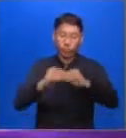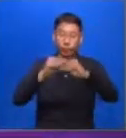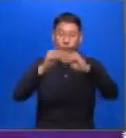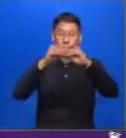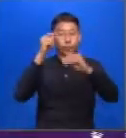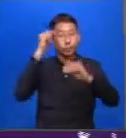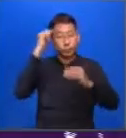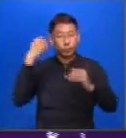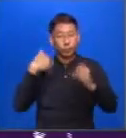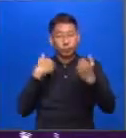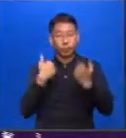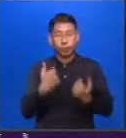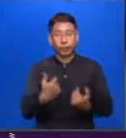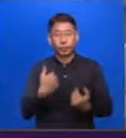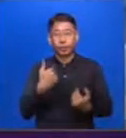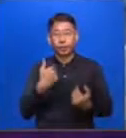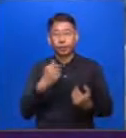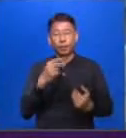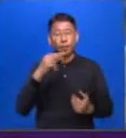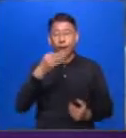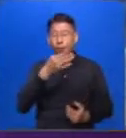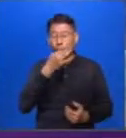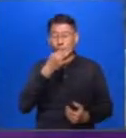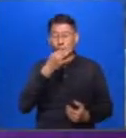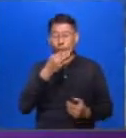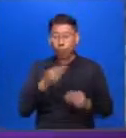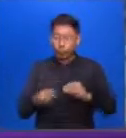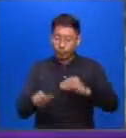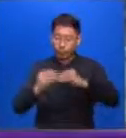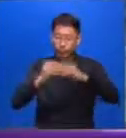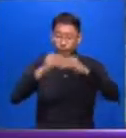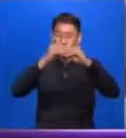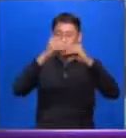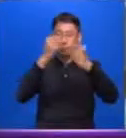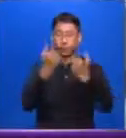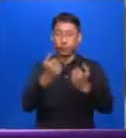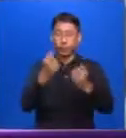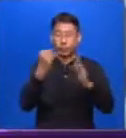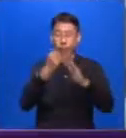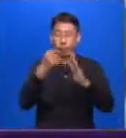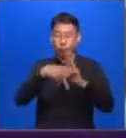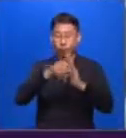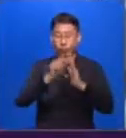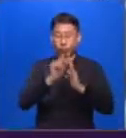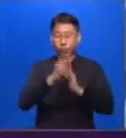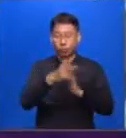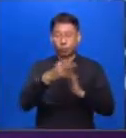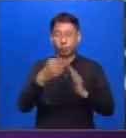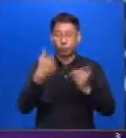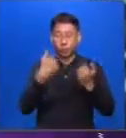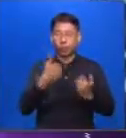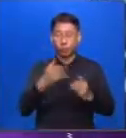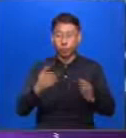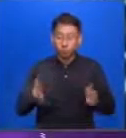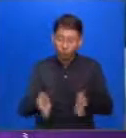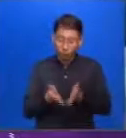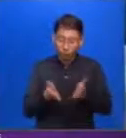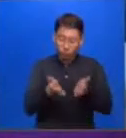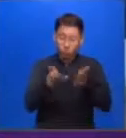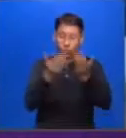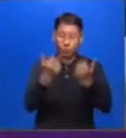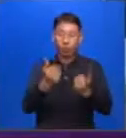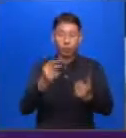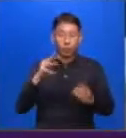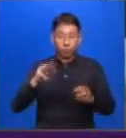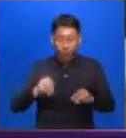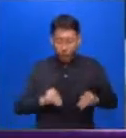มูลนะคะเขาระบุว่าปัจจุบันน้ำเค็มลุกสูงขึ้นถึงตำบลสำแลจังหวัดปทุมธานีจึงต้องผลักดันน้ำจากลุ่ม